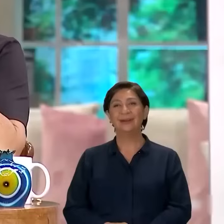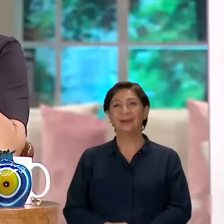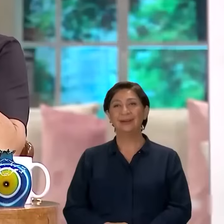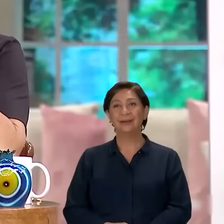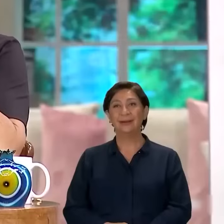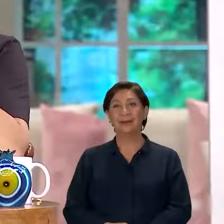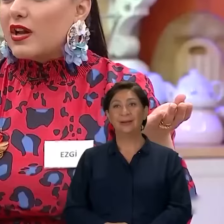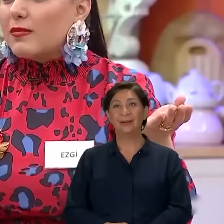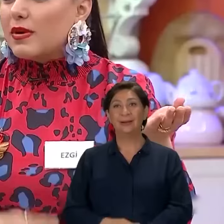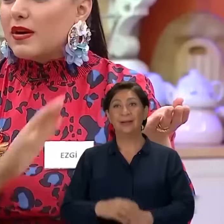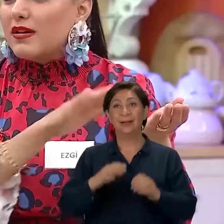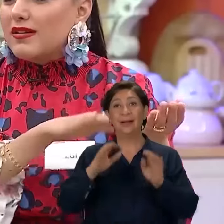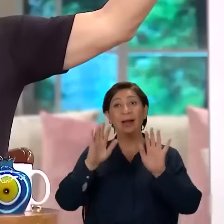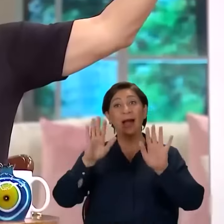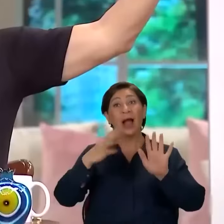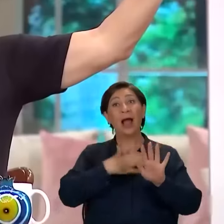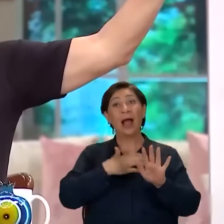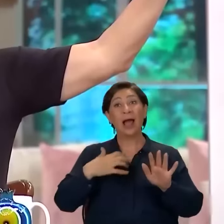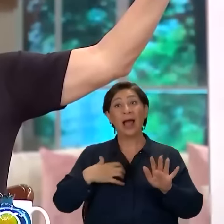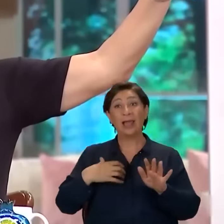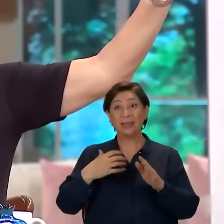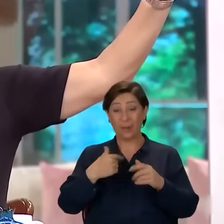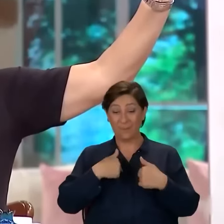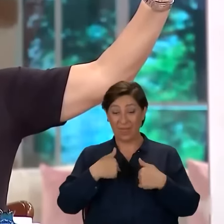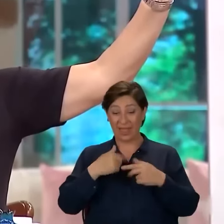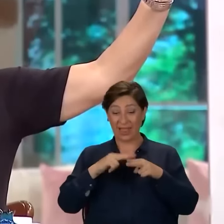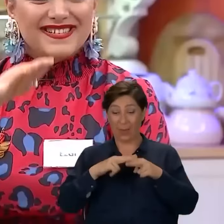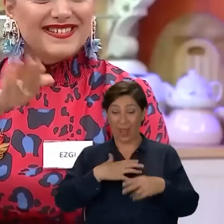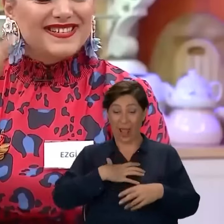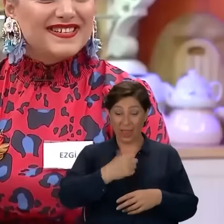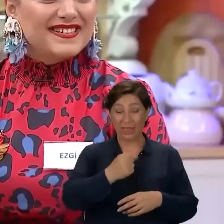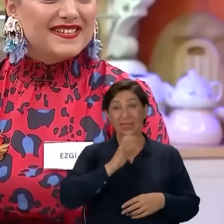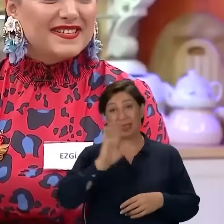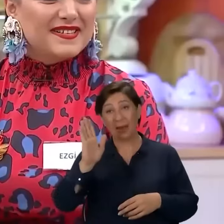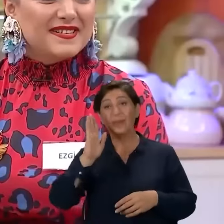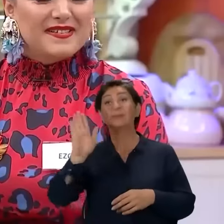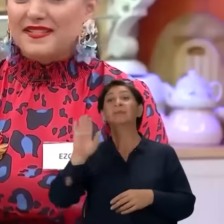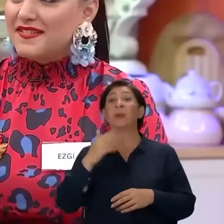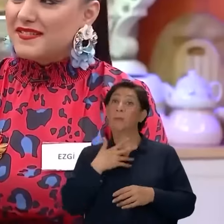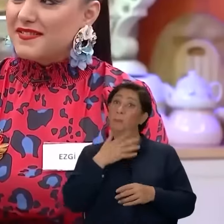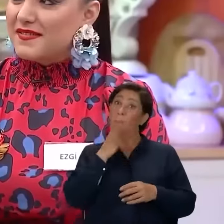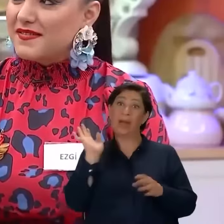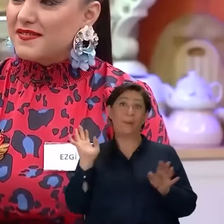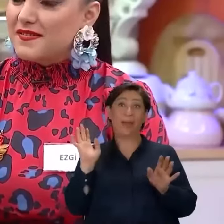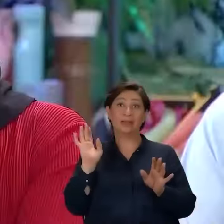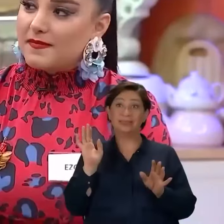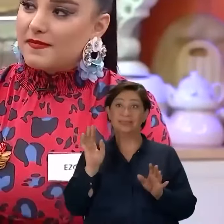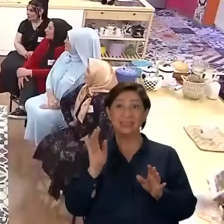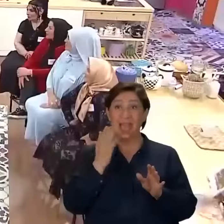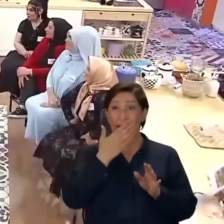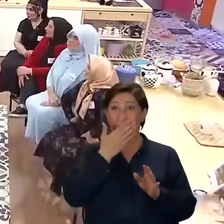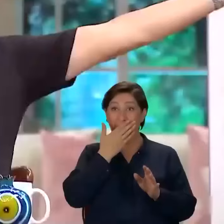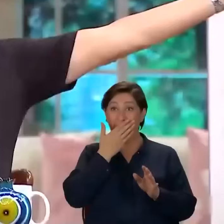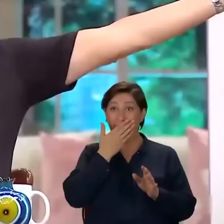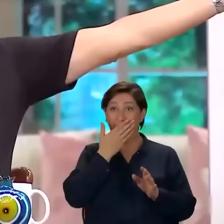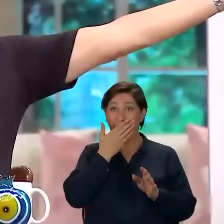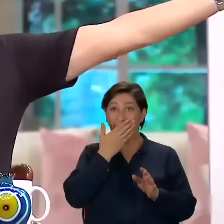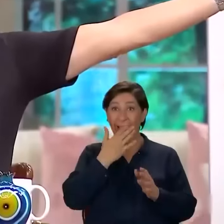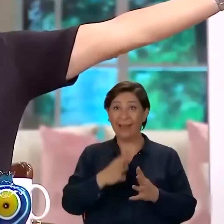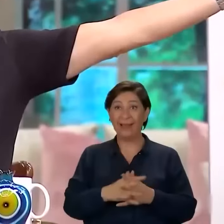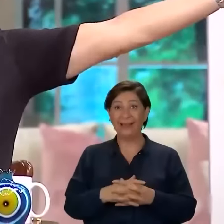görelim. Senin derdi ev galiba. Fatih Betül anne, Kemal beni alıp gider mi gitmez bilemem mi? Bilemem onu. Aman